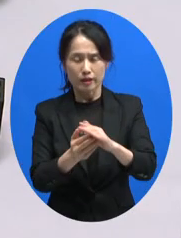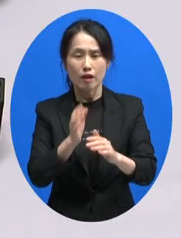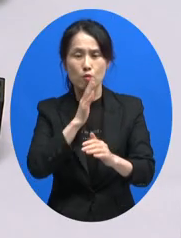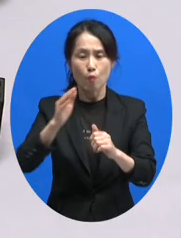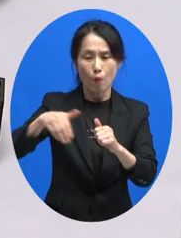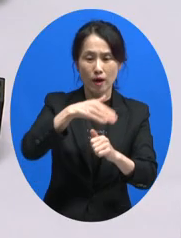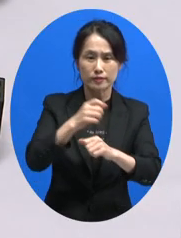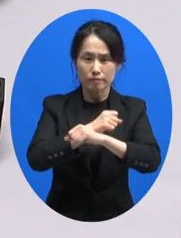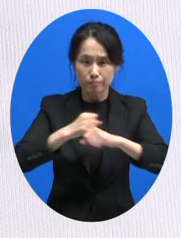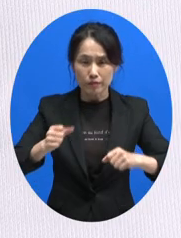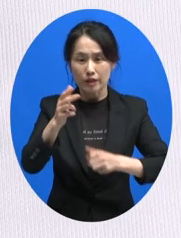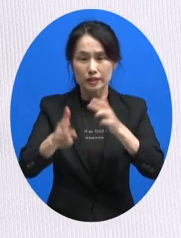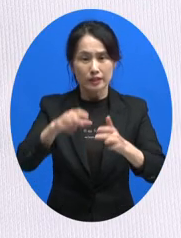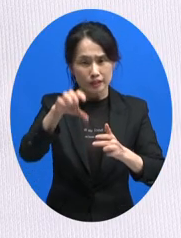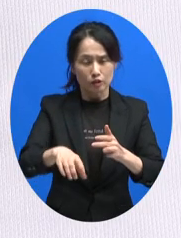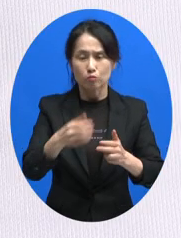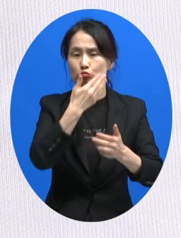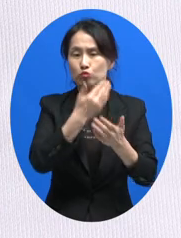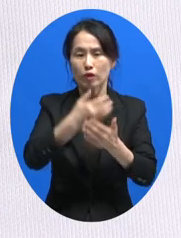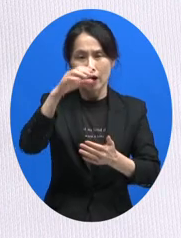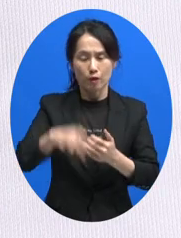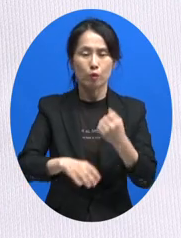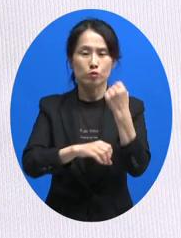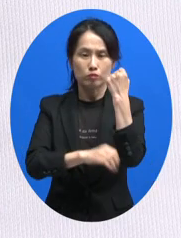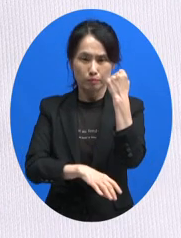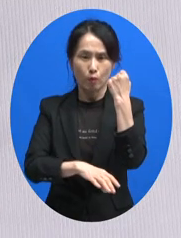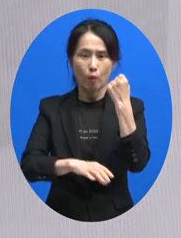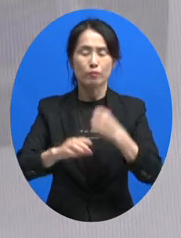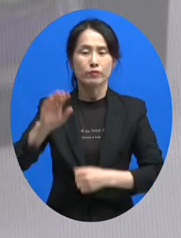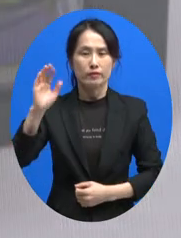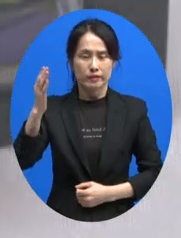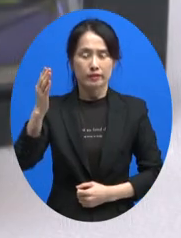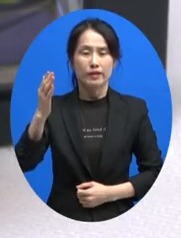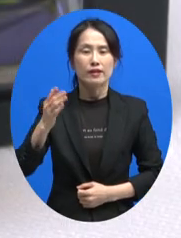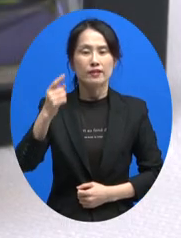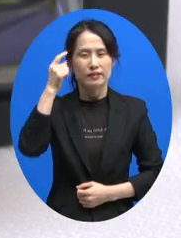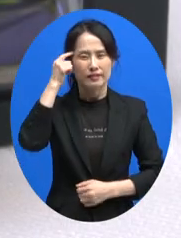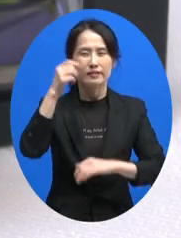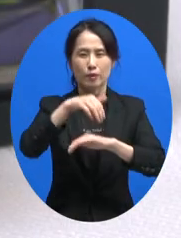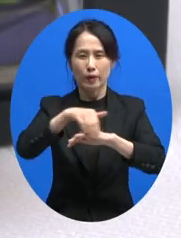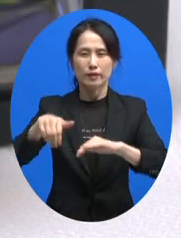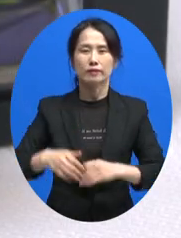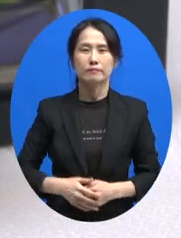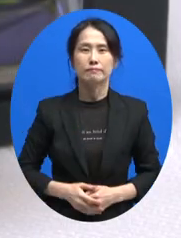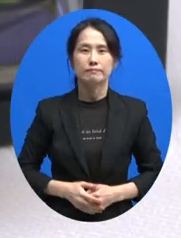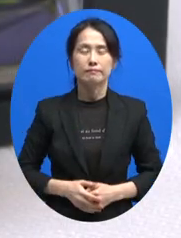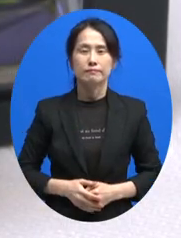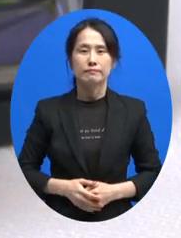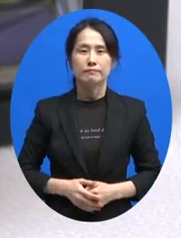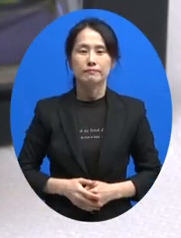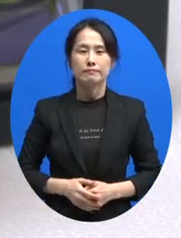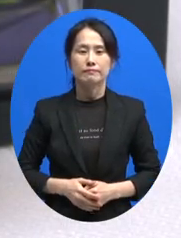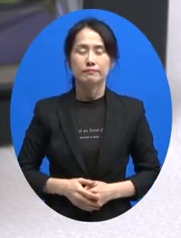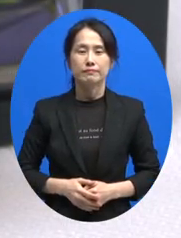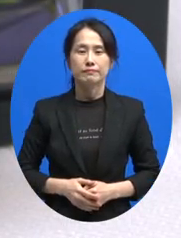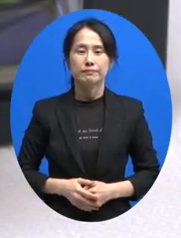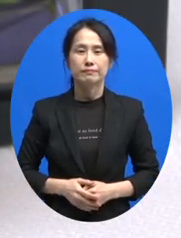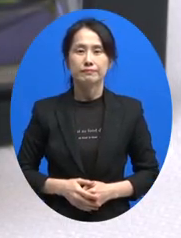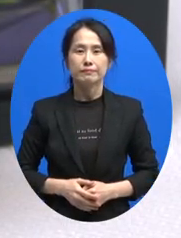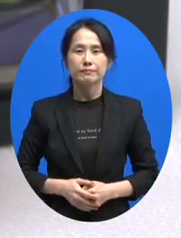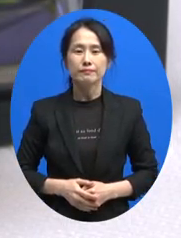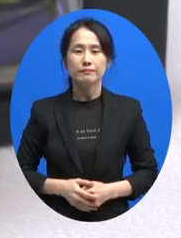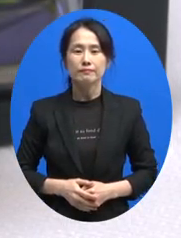첨단 확장현실 장비 산업 중심지로서의 입지를 다지겠다는 목표입니다. 경기CTV 효창순입니다.